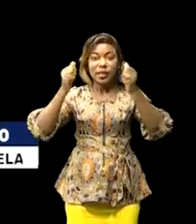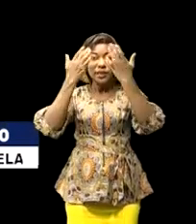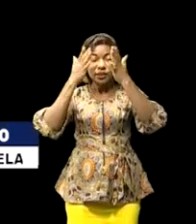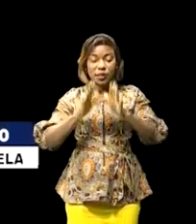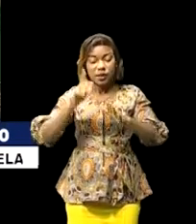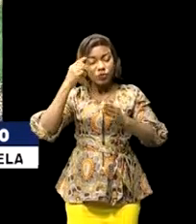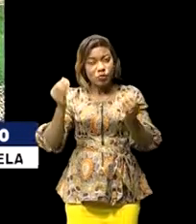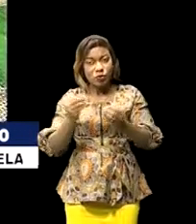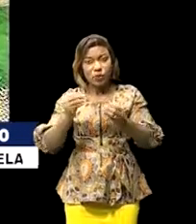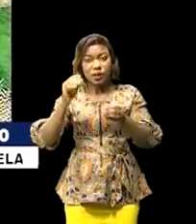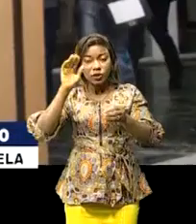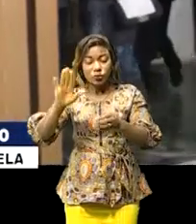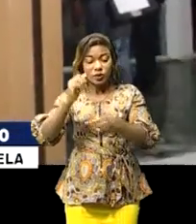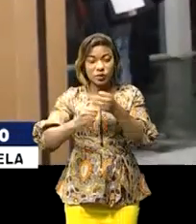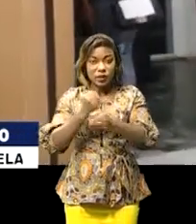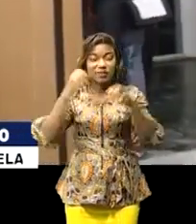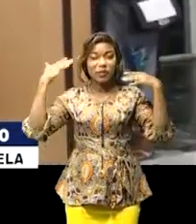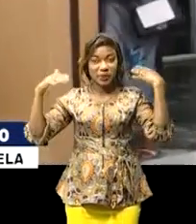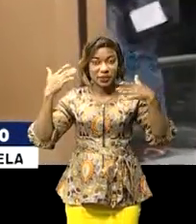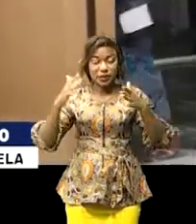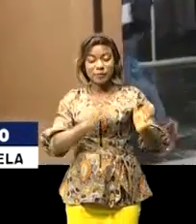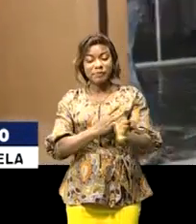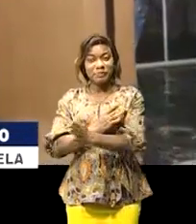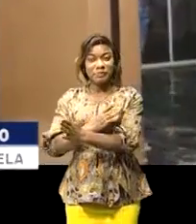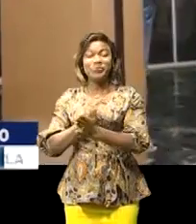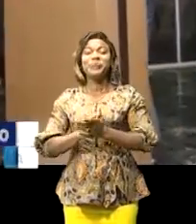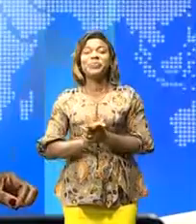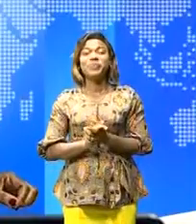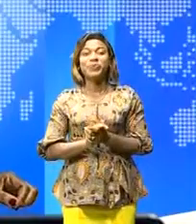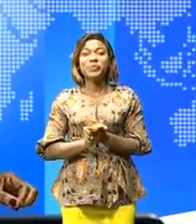dans le cadre de son travail pratique.